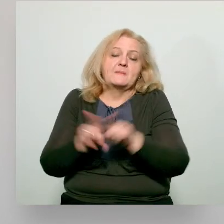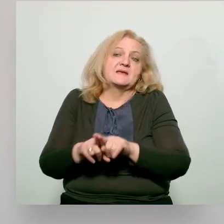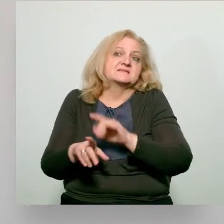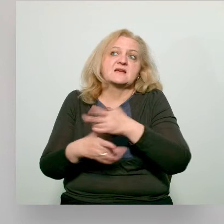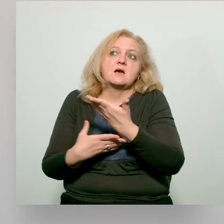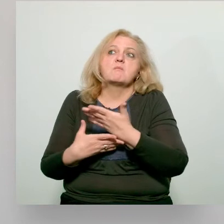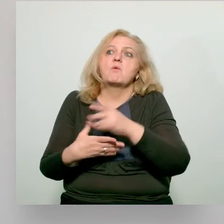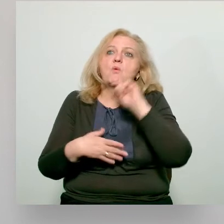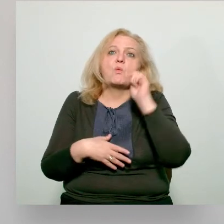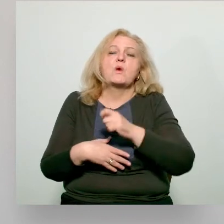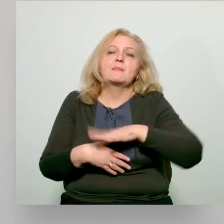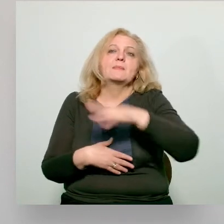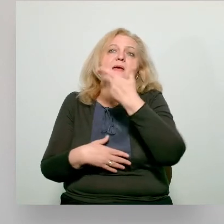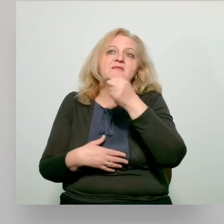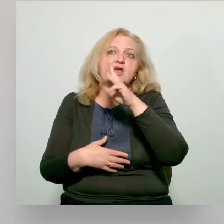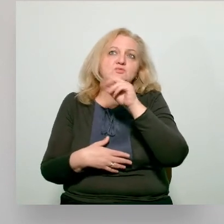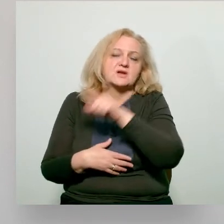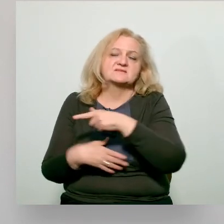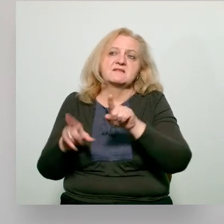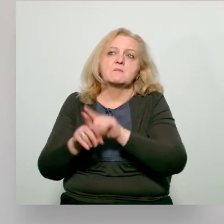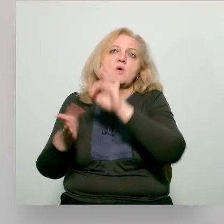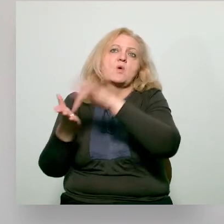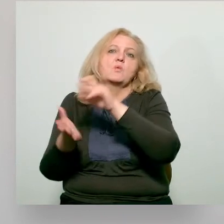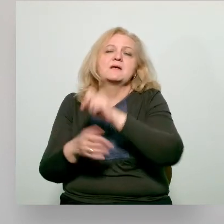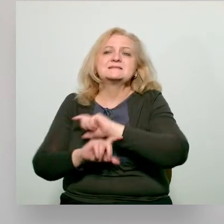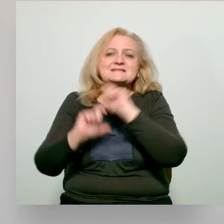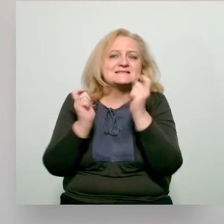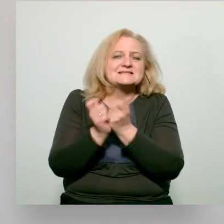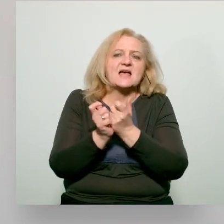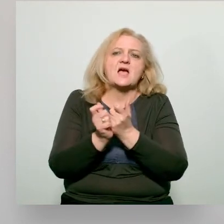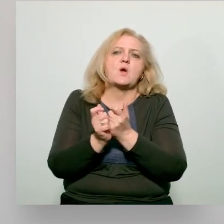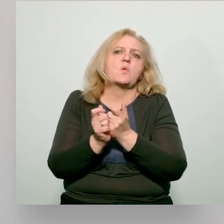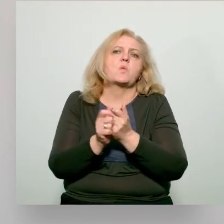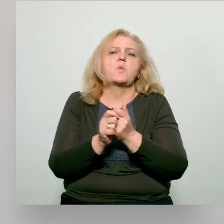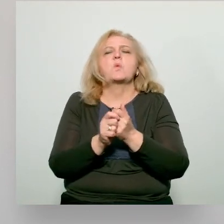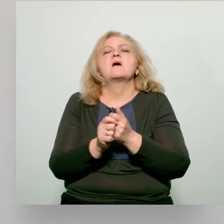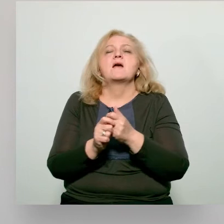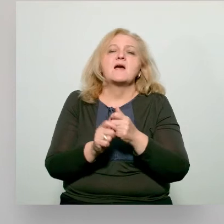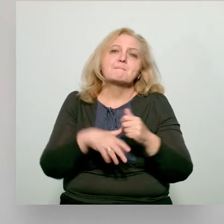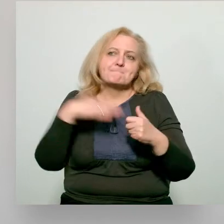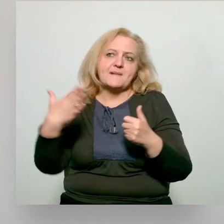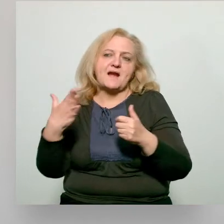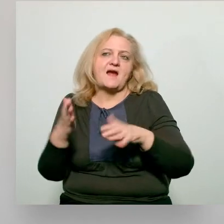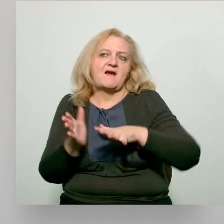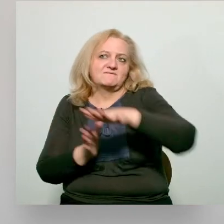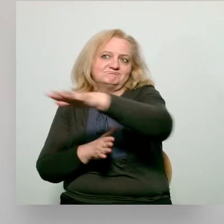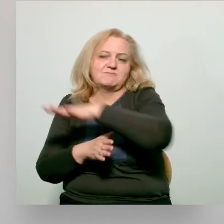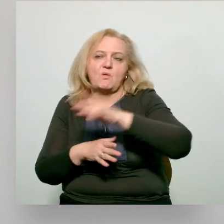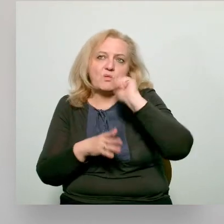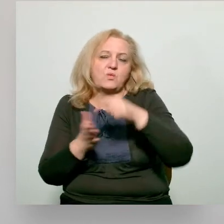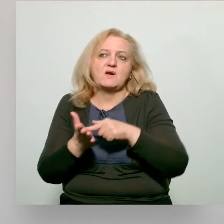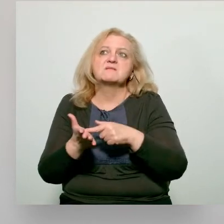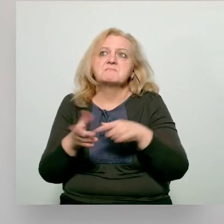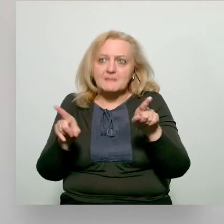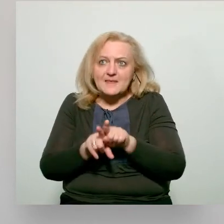przykład. Mieliśmy tam, cała prawobrzeżna Ukraina miała ten komponent bardzo istotny polski do